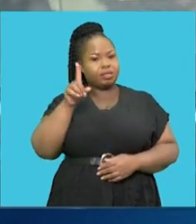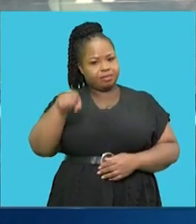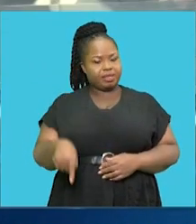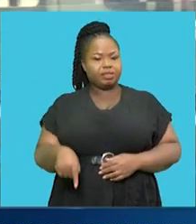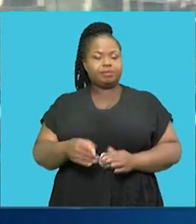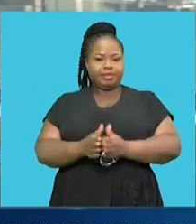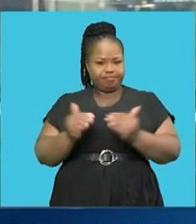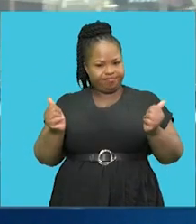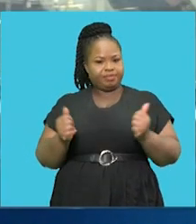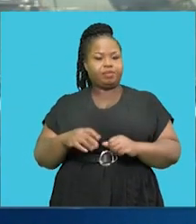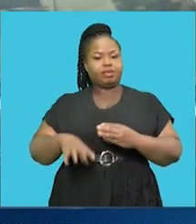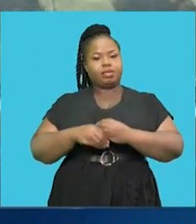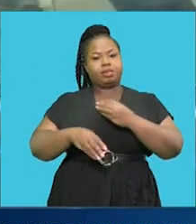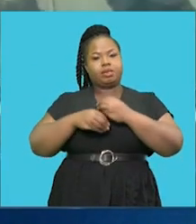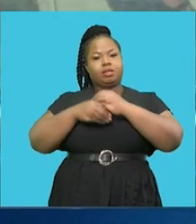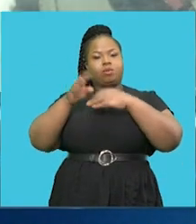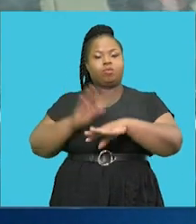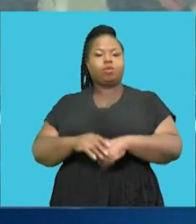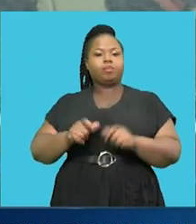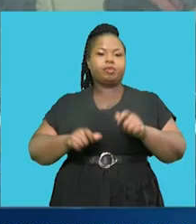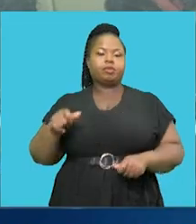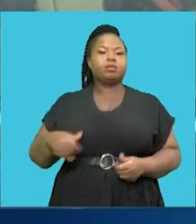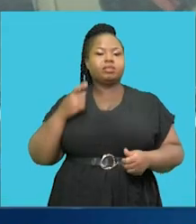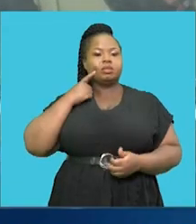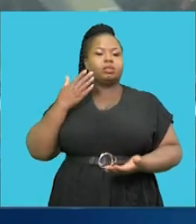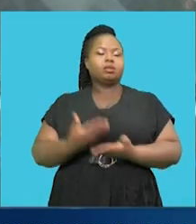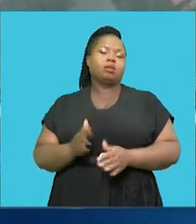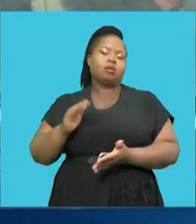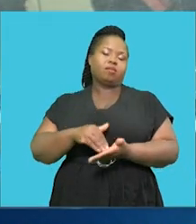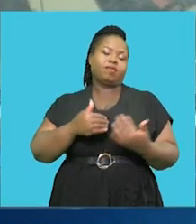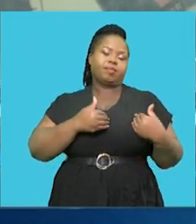going to speed up by 8 a.m. train, by 1 hour now, we're going to fear 8:17.